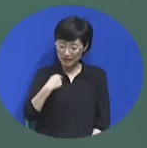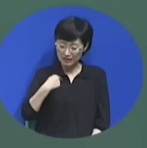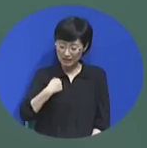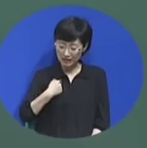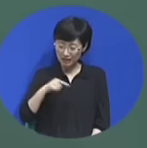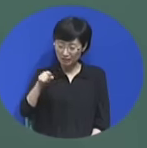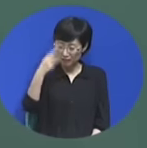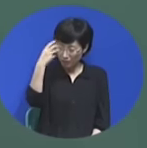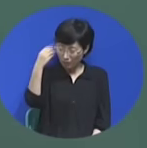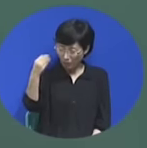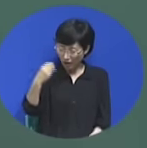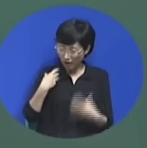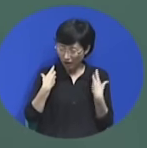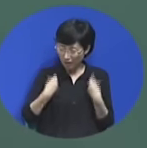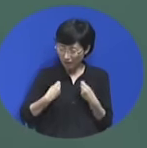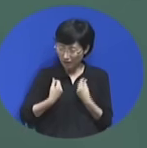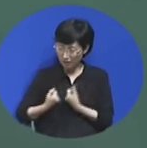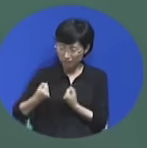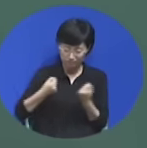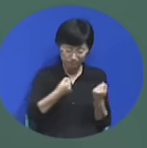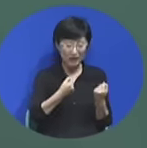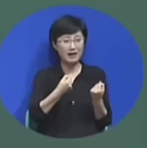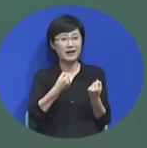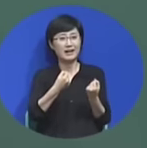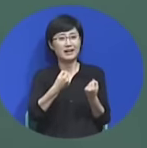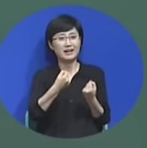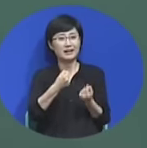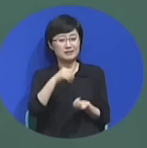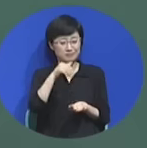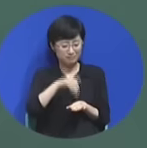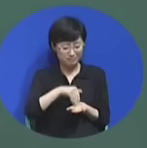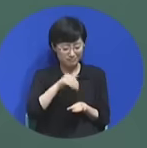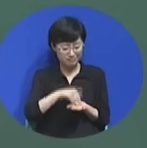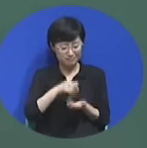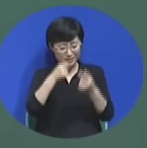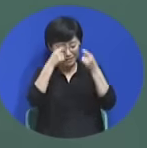안 됐나. 그렇게 고민을 많이 하고 막 울었대요.